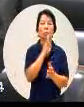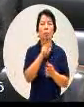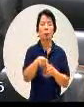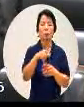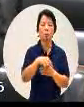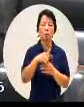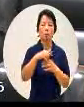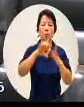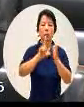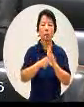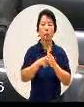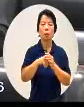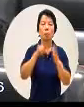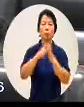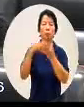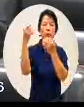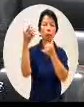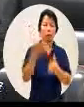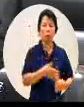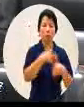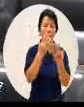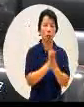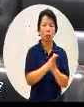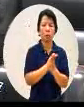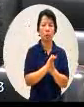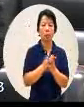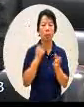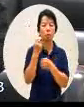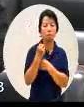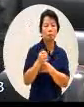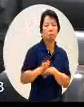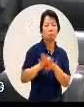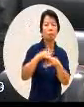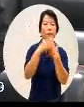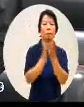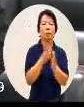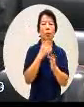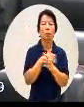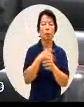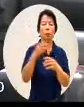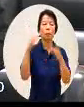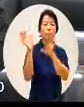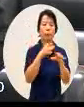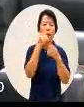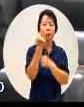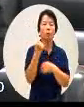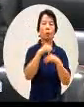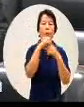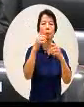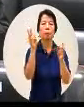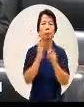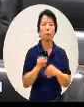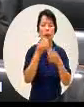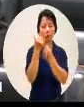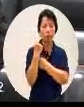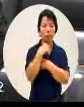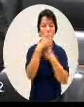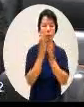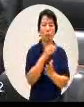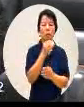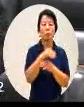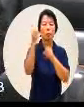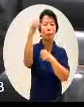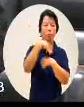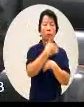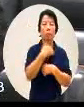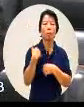代的潮流石油煤礦會越來越少但是風力電力水力太陽冷也是未來的主流